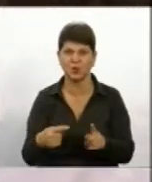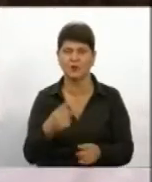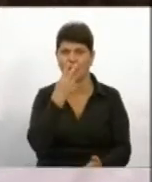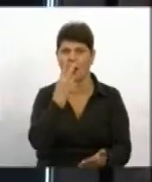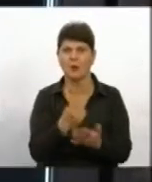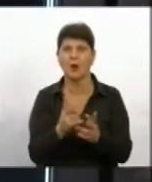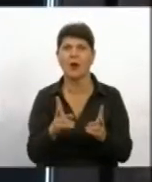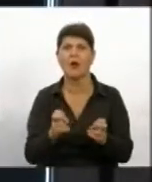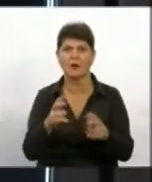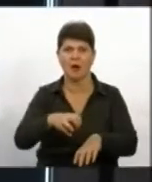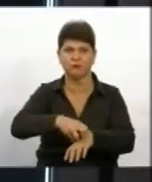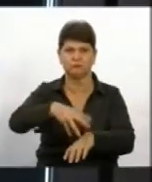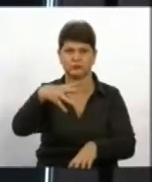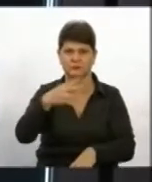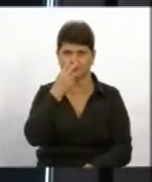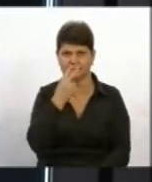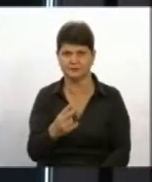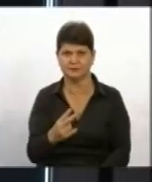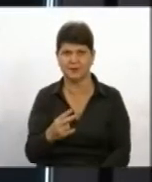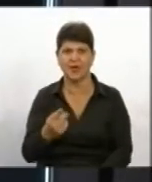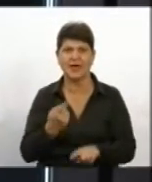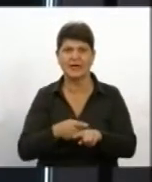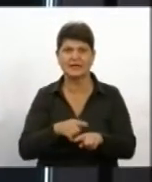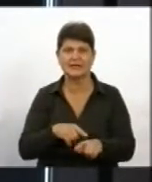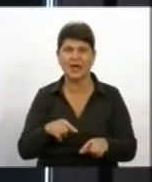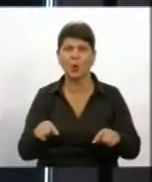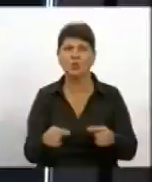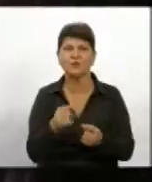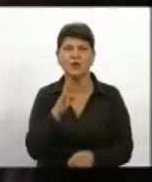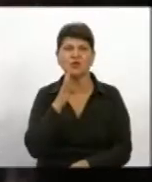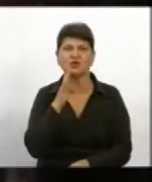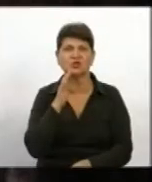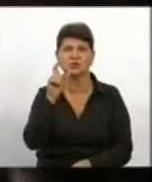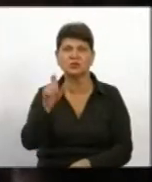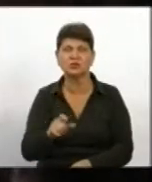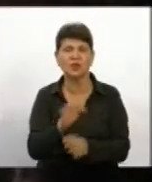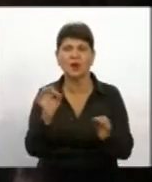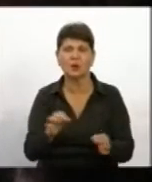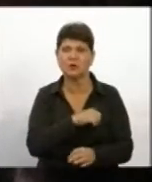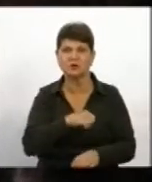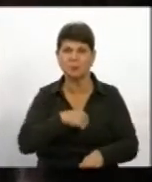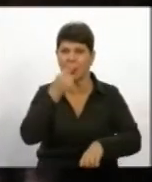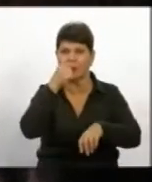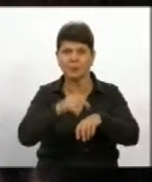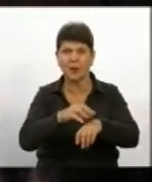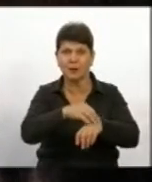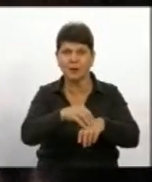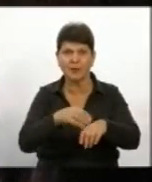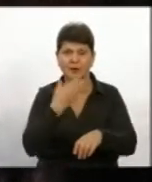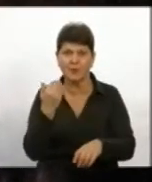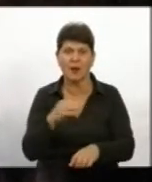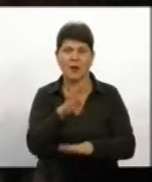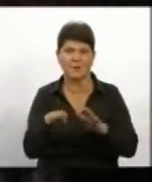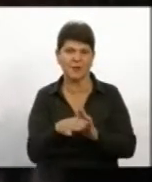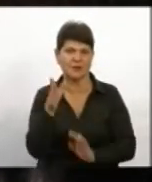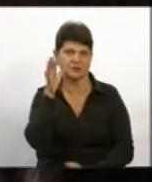виглядає злоякісна пухлина. Це утворення, яке, можливо, жінка не пальпувала в себе сама. Воно виявилося лише під час обстеження,